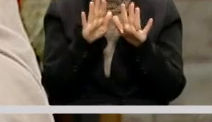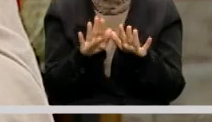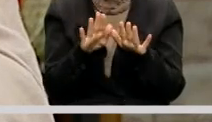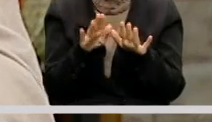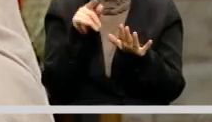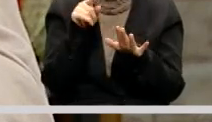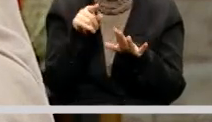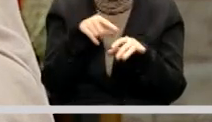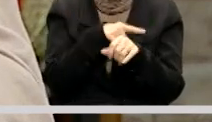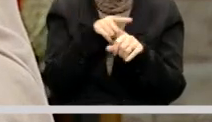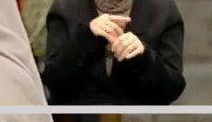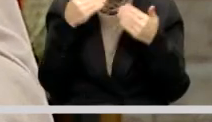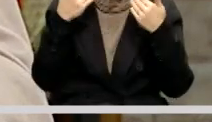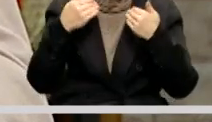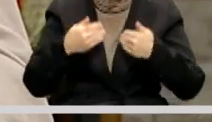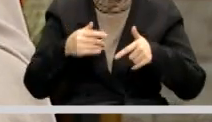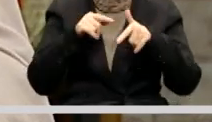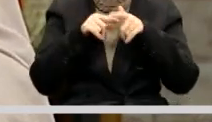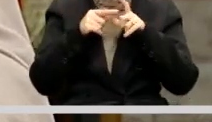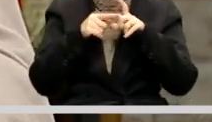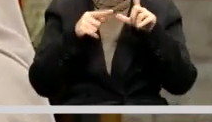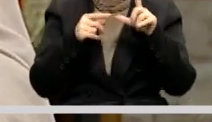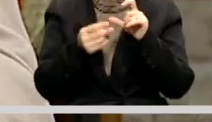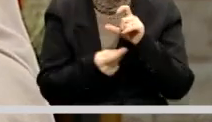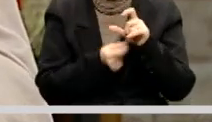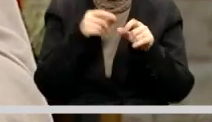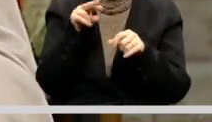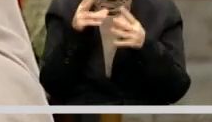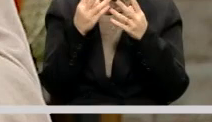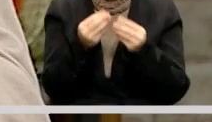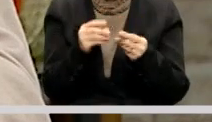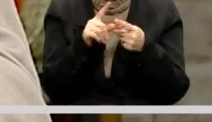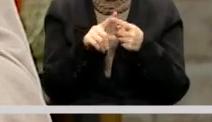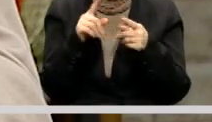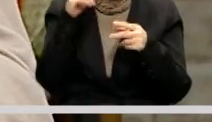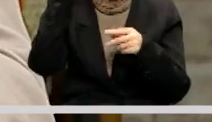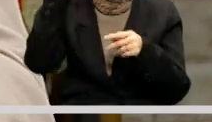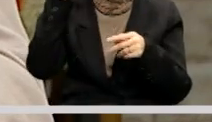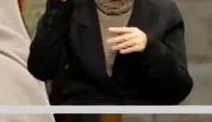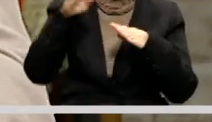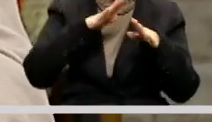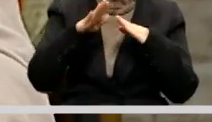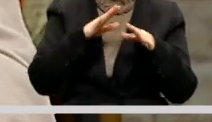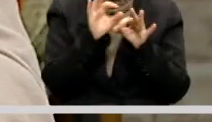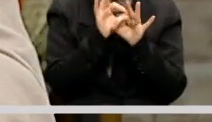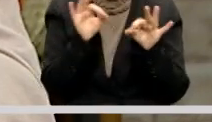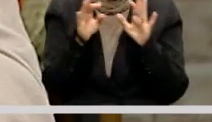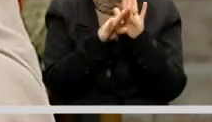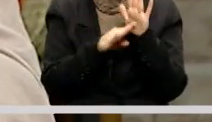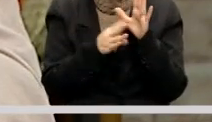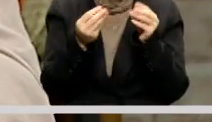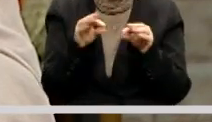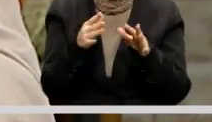o sırada atoni durumda, felç durumunda biz rüyayı hareketsiz bir şekilde yaşayabiliyoruz. Kişi o sırada